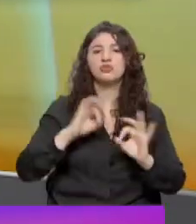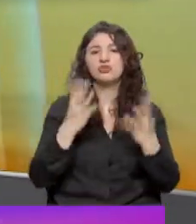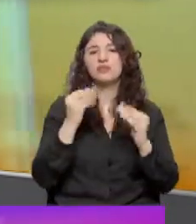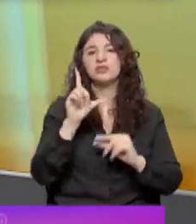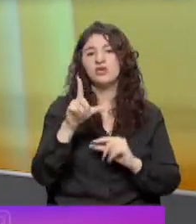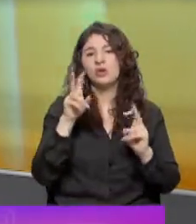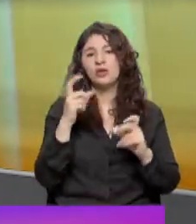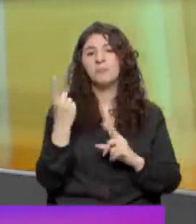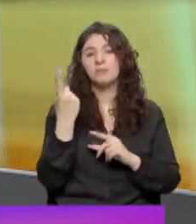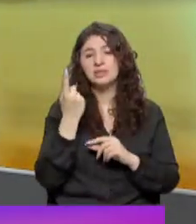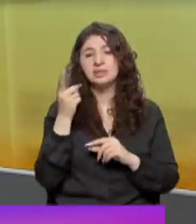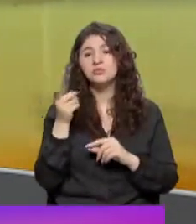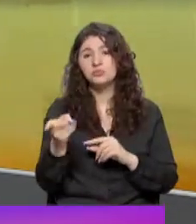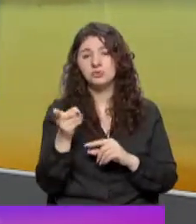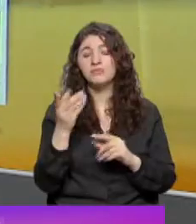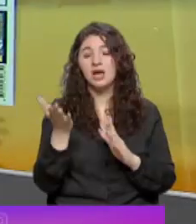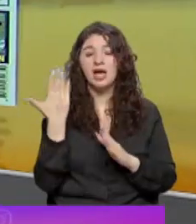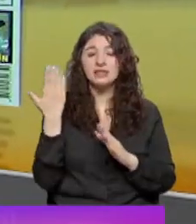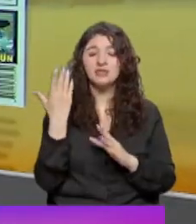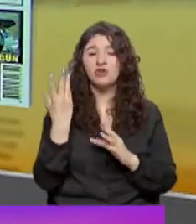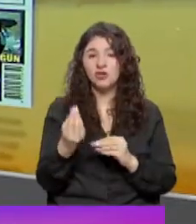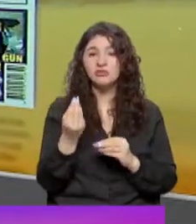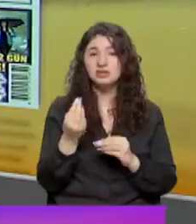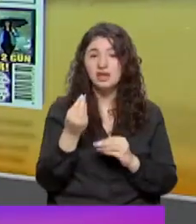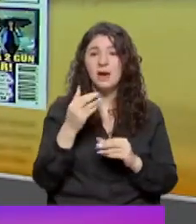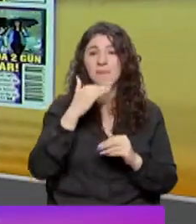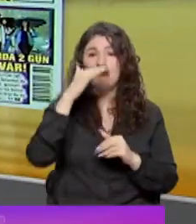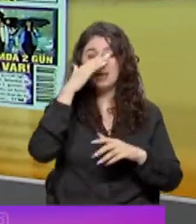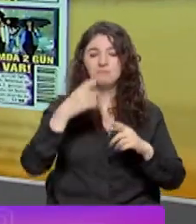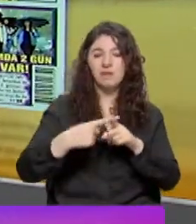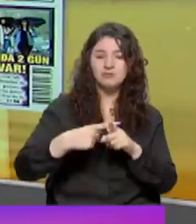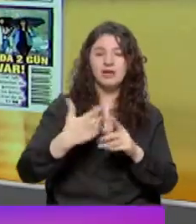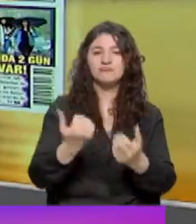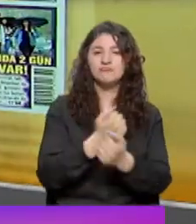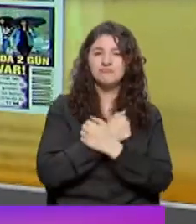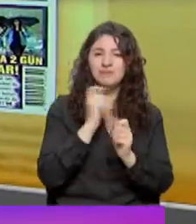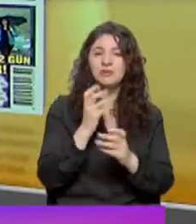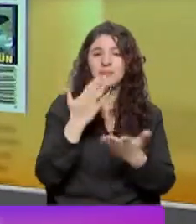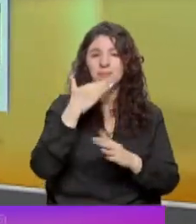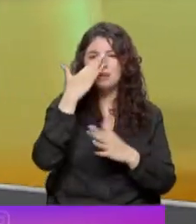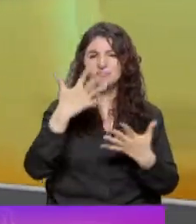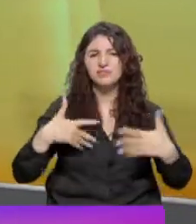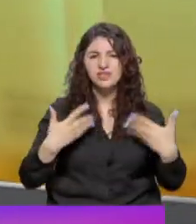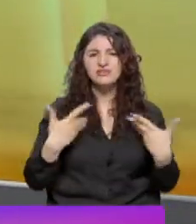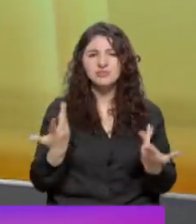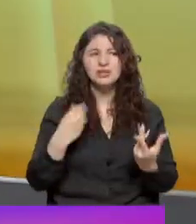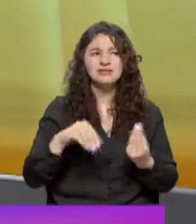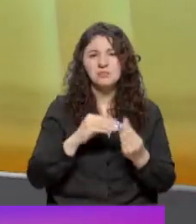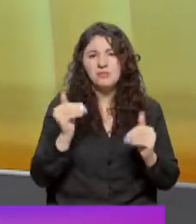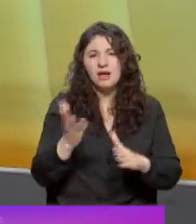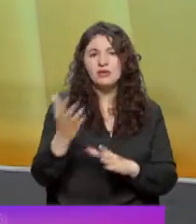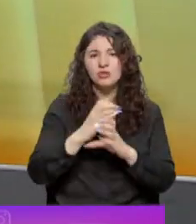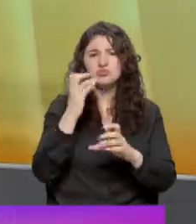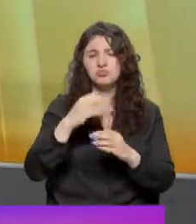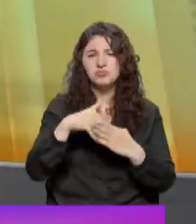çözmesi gereken konulardan birisi bu Eskiden olsa bayram paylaşmaktır kavuşmaktadır ama bayram bu elimize de zam geldi